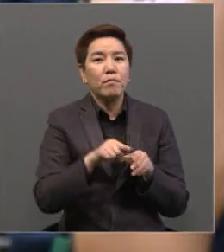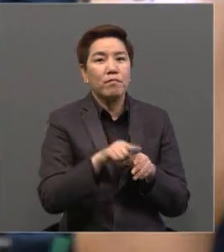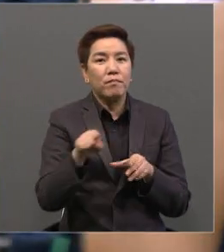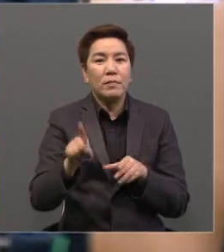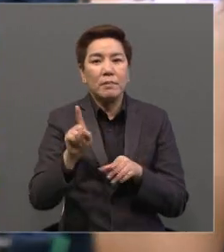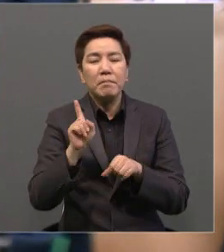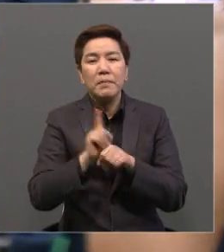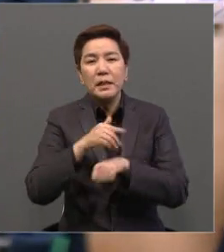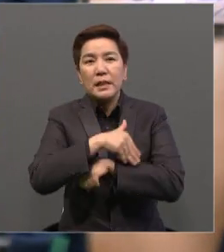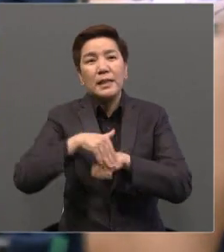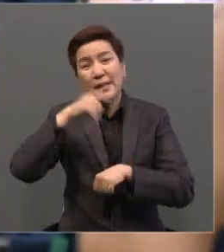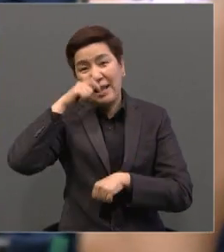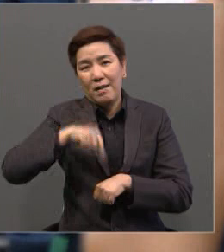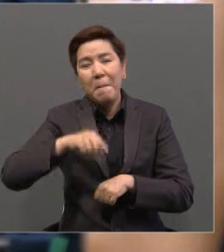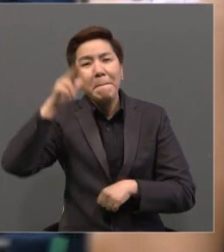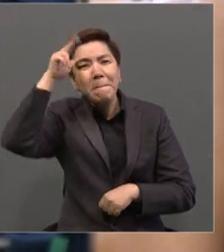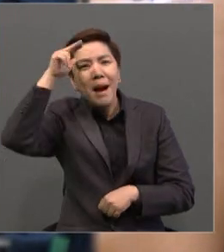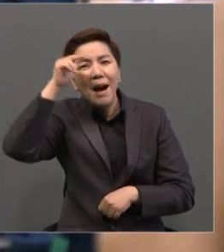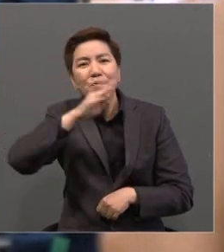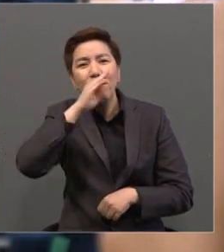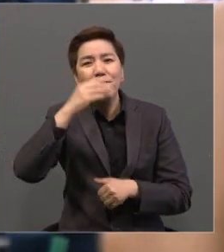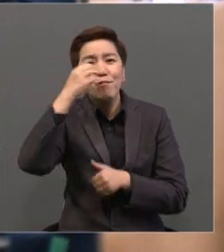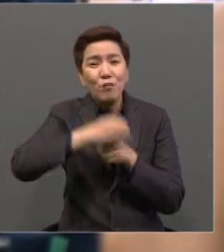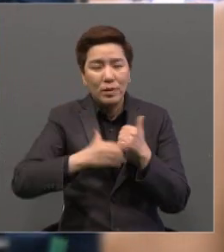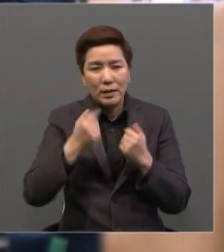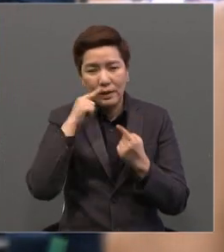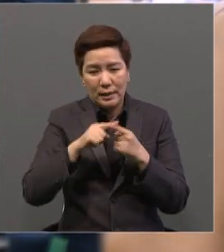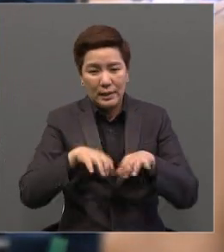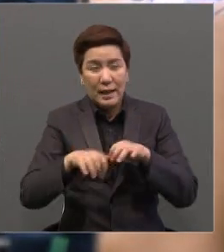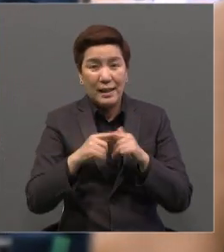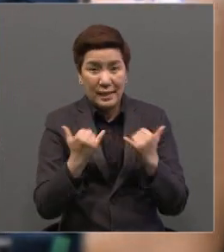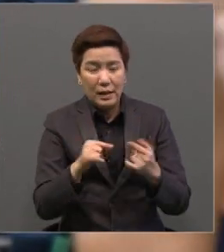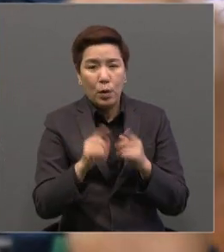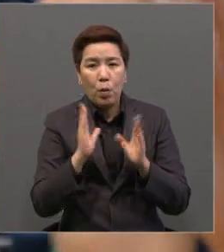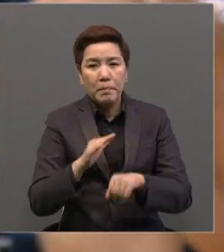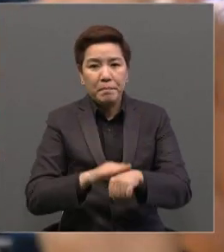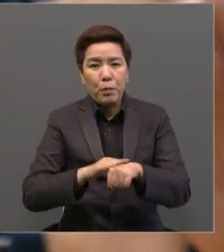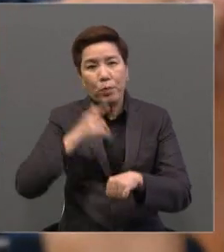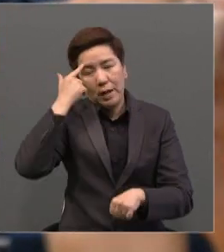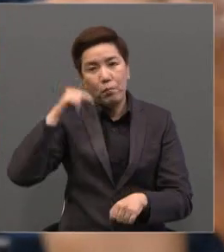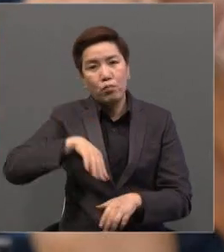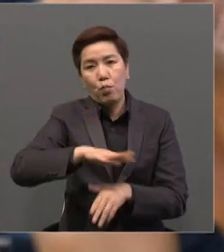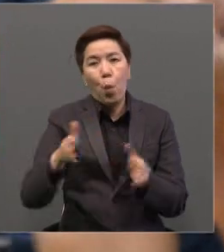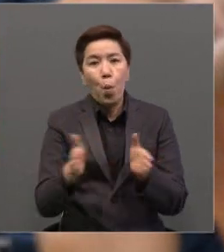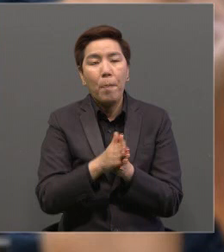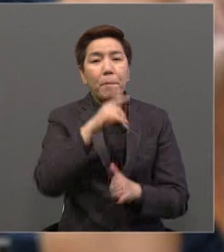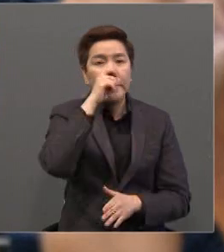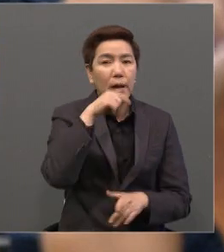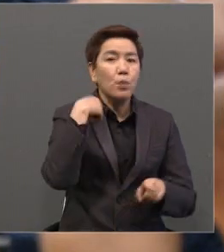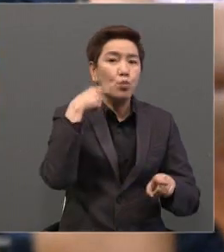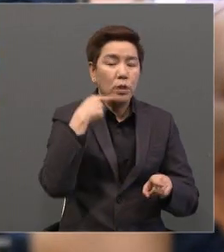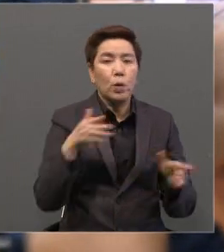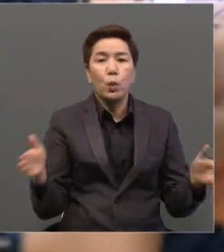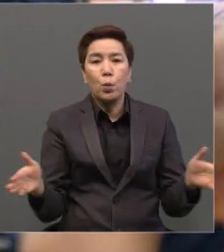ญชีที่เป็นของคนไทยครับที่เป็นบัญชีม้าคนจัดการกระบวนการนี้ก็จะเป็นคนดำร่วมกับผู้หญิงชาวไทยครับ